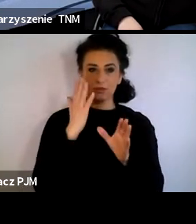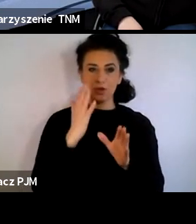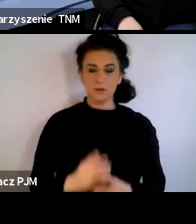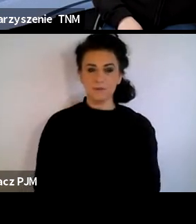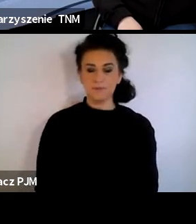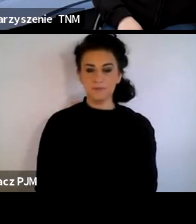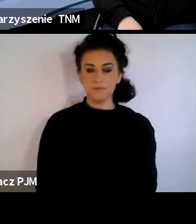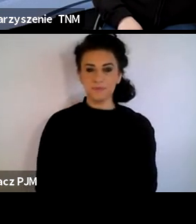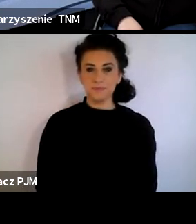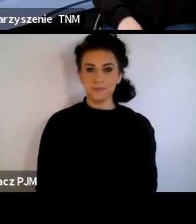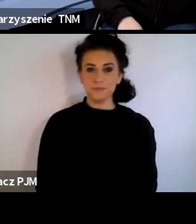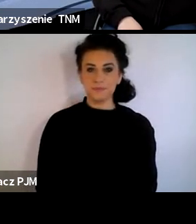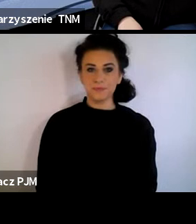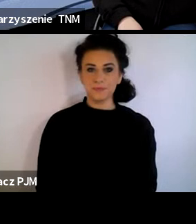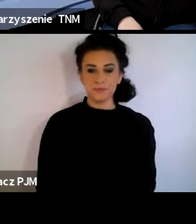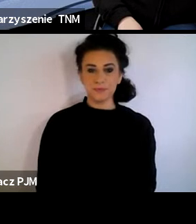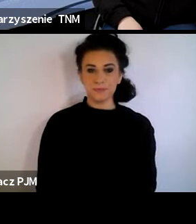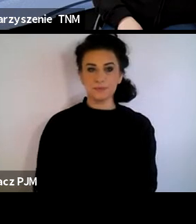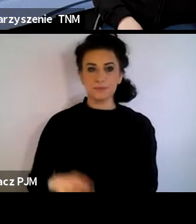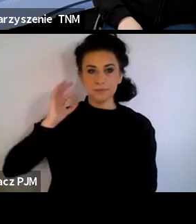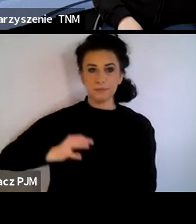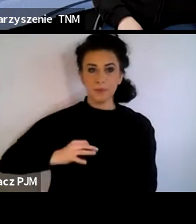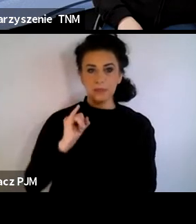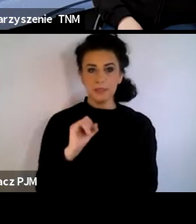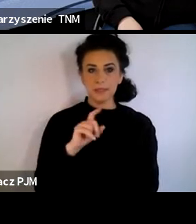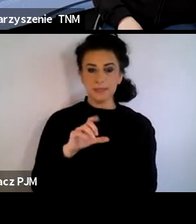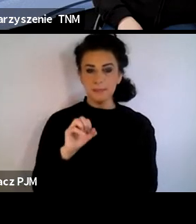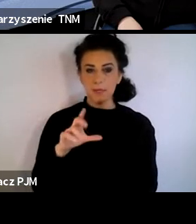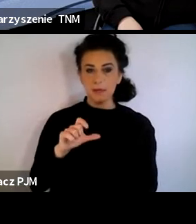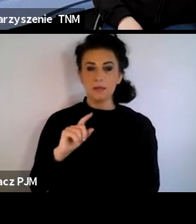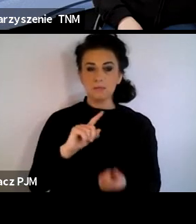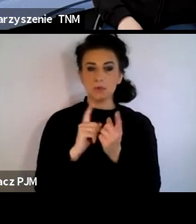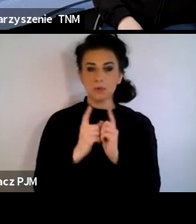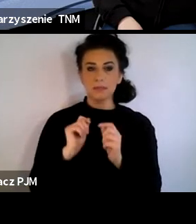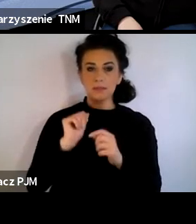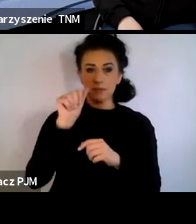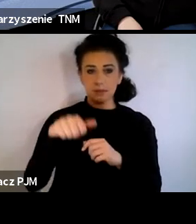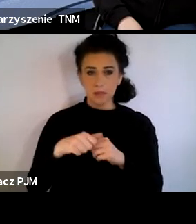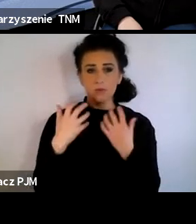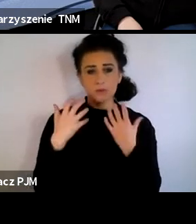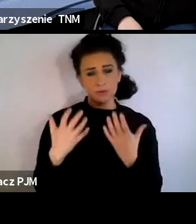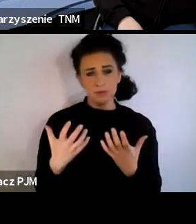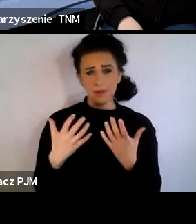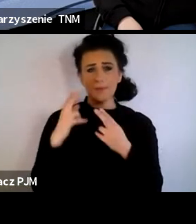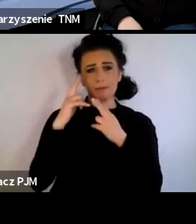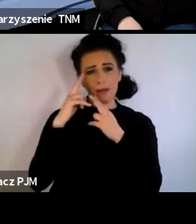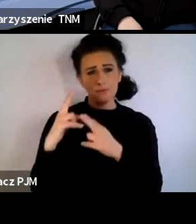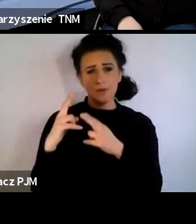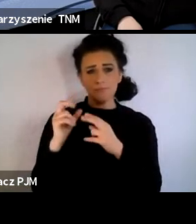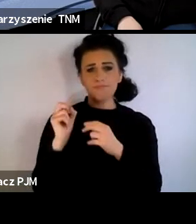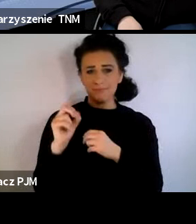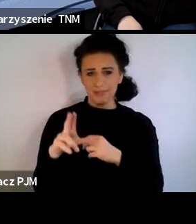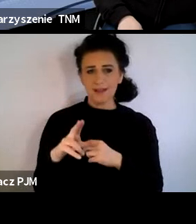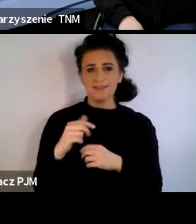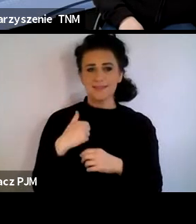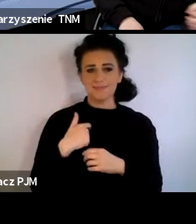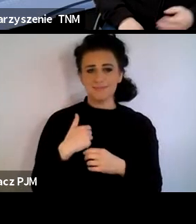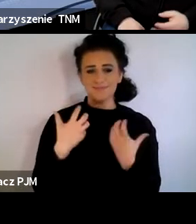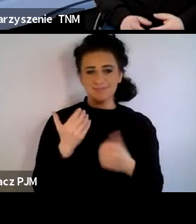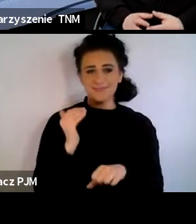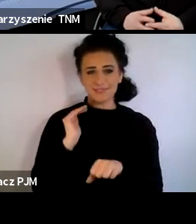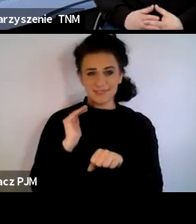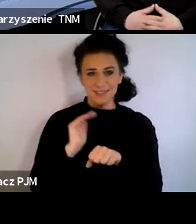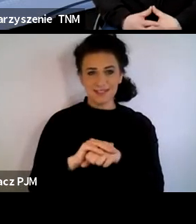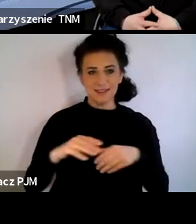Tak, mamy pani tutaj, pani Izabela pisze, że ma nadzieję na spotkanie na żywo w przyszłym roku. Tak, zgadzamy się w 100%. Ta